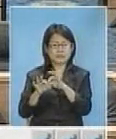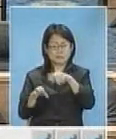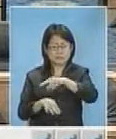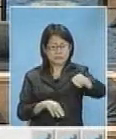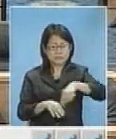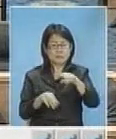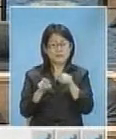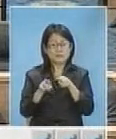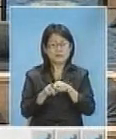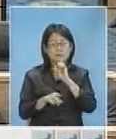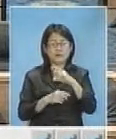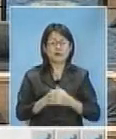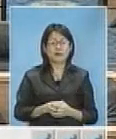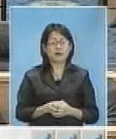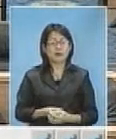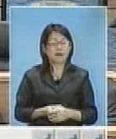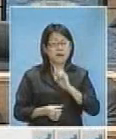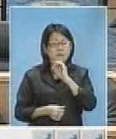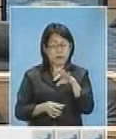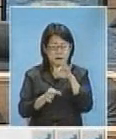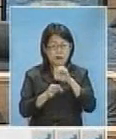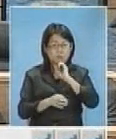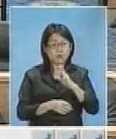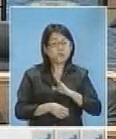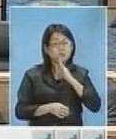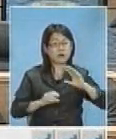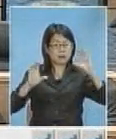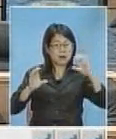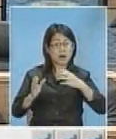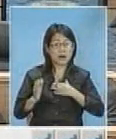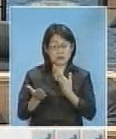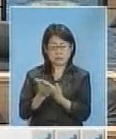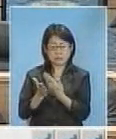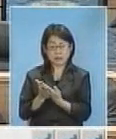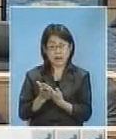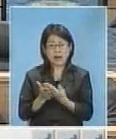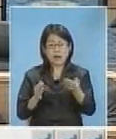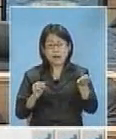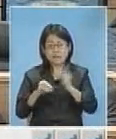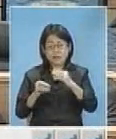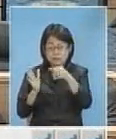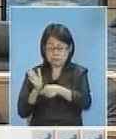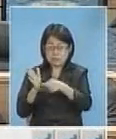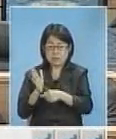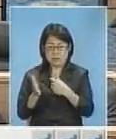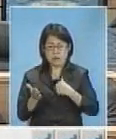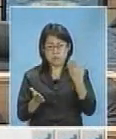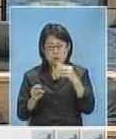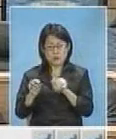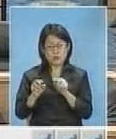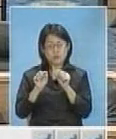อ้างว่าถ้ารัฐบาลจะเพิ่มค่าธรรมเนียมที่แต่เดิมเขาเคยจ่ายให้กับกองทุนประกันเงินฝา